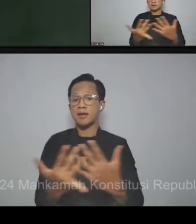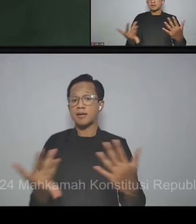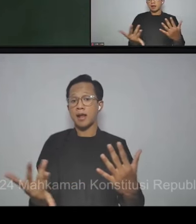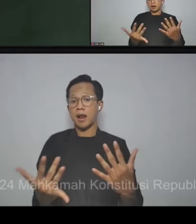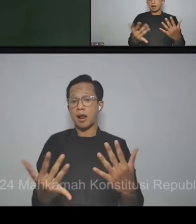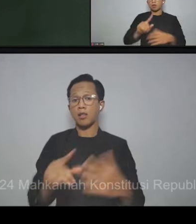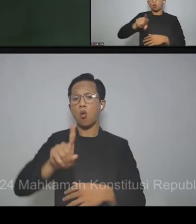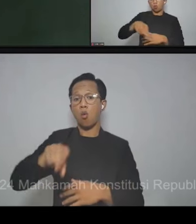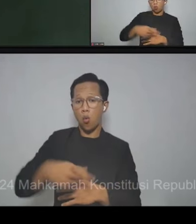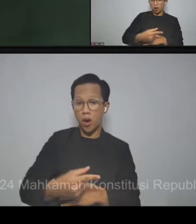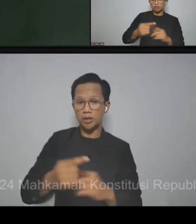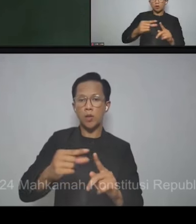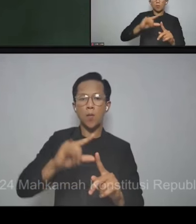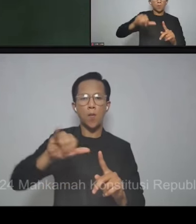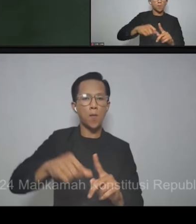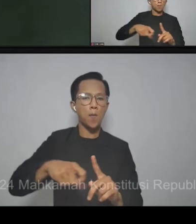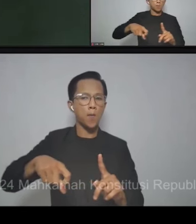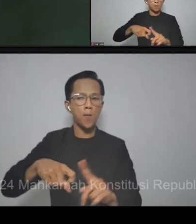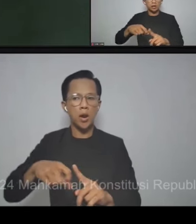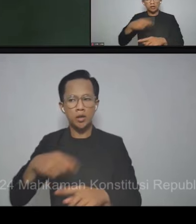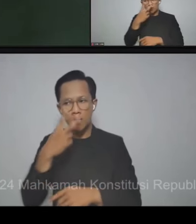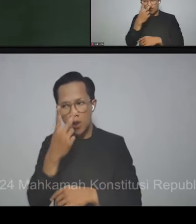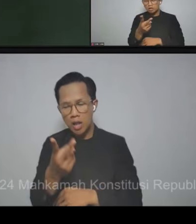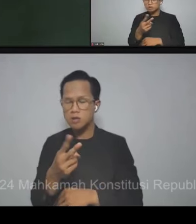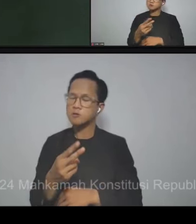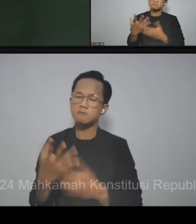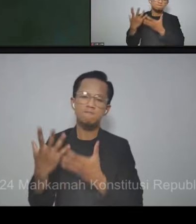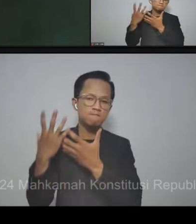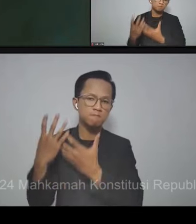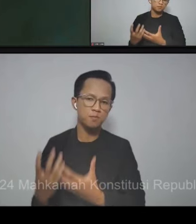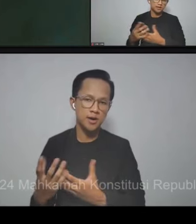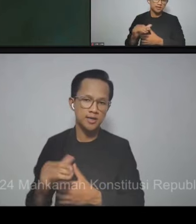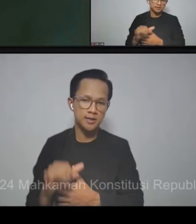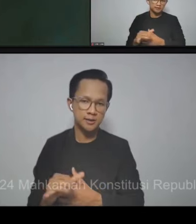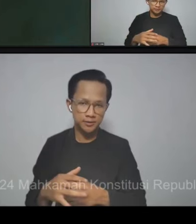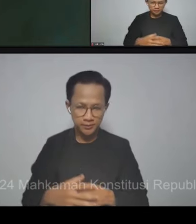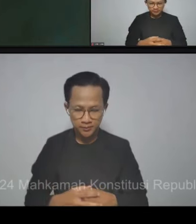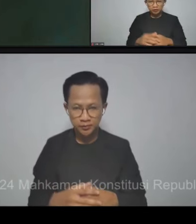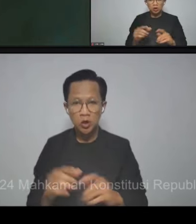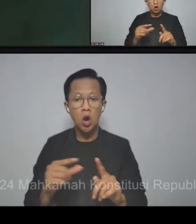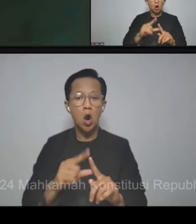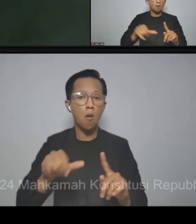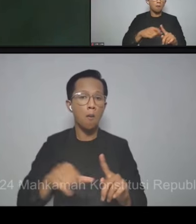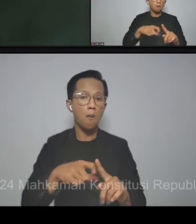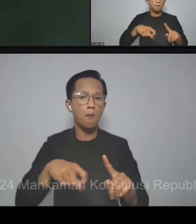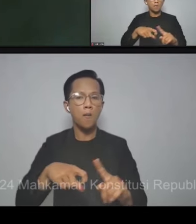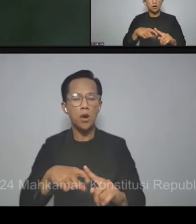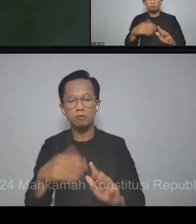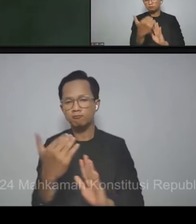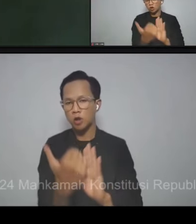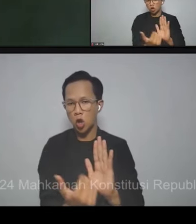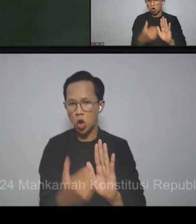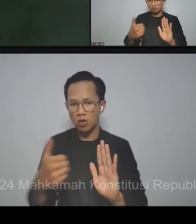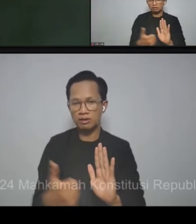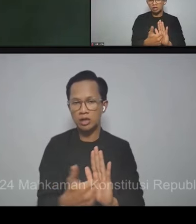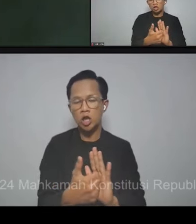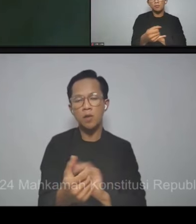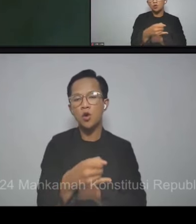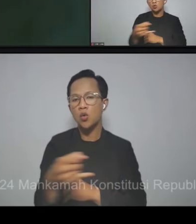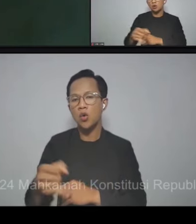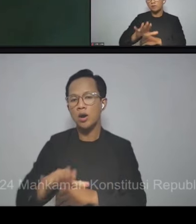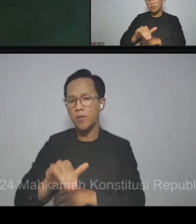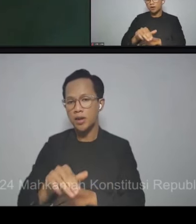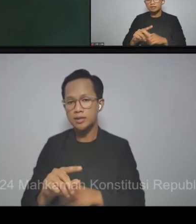pajak sebagai beban sehingga sebagian besar wajib pajak seringkali tidak memenuhi kewajiban perpajakan hal ini berbeda dengan retribusi di mana masyarakat akan